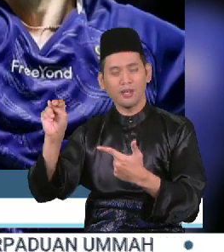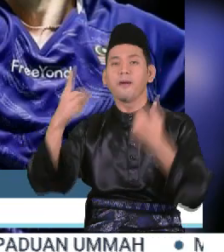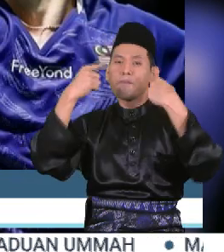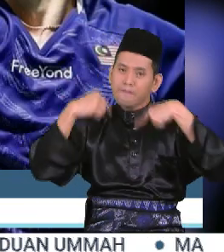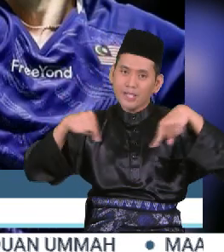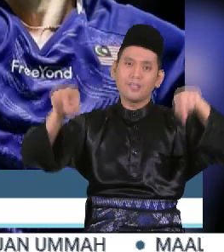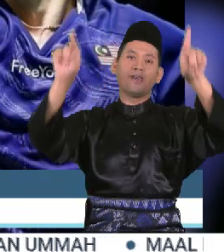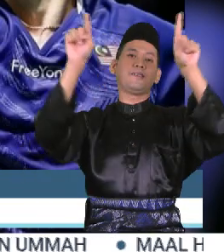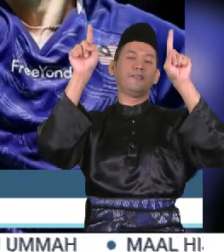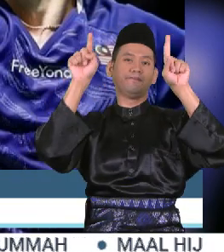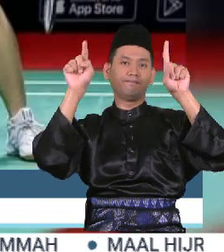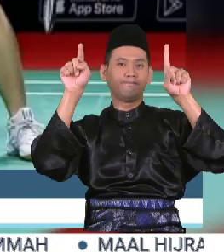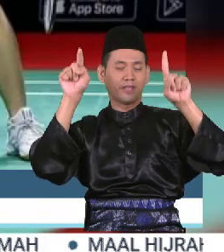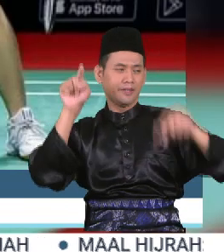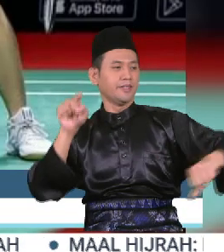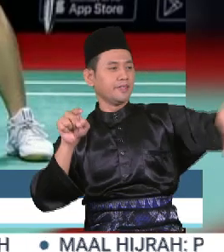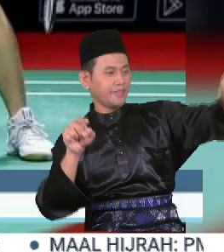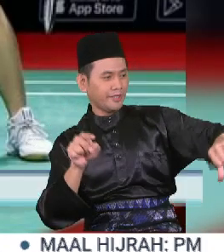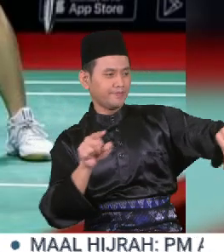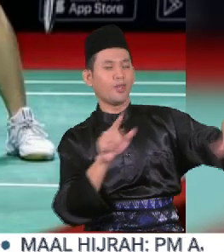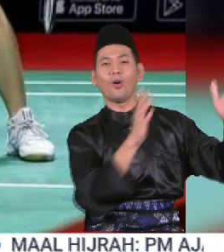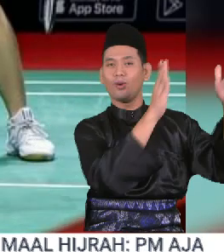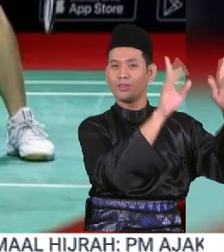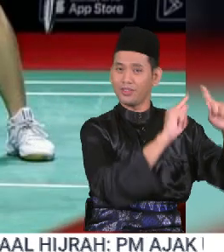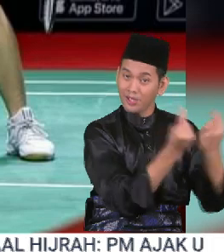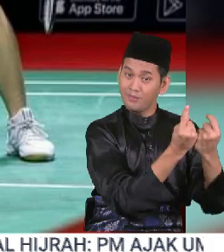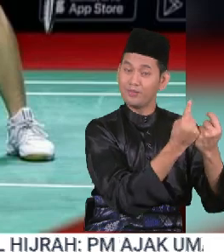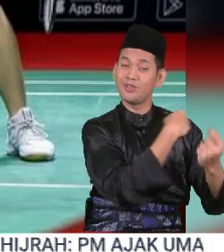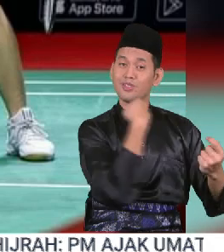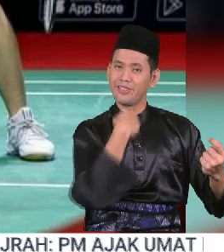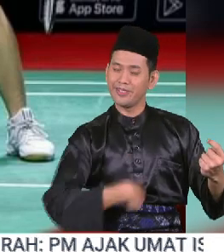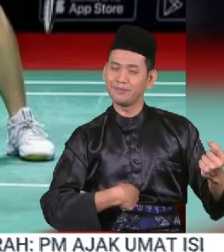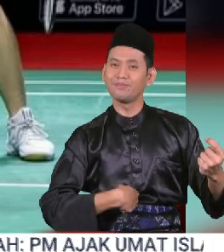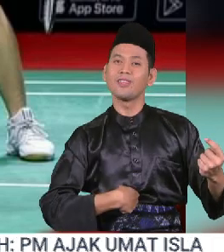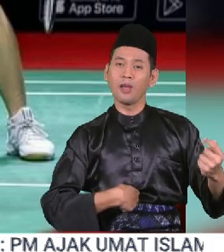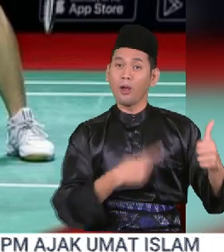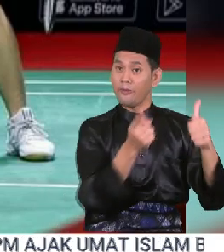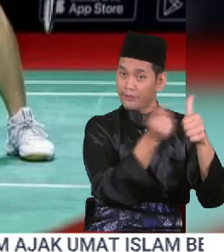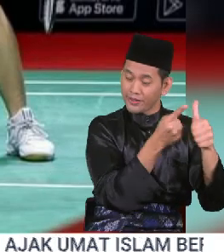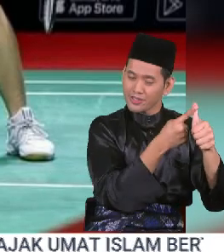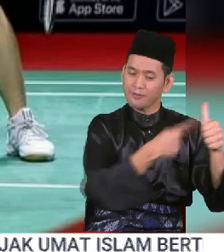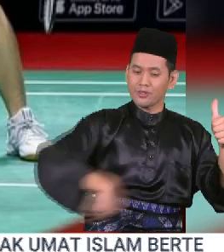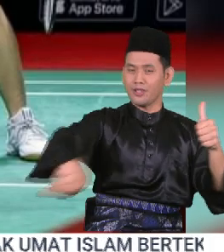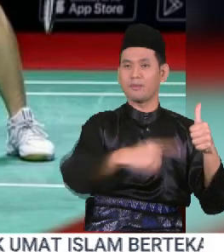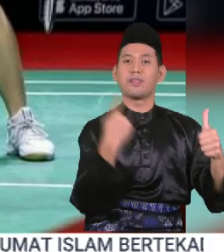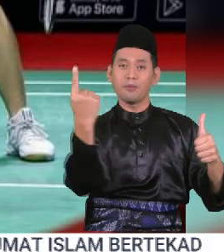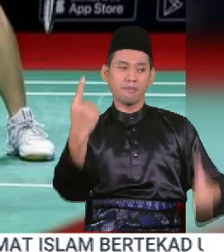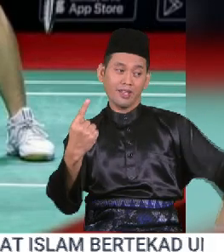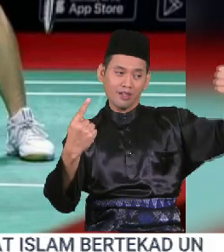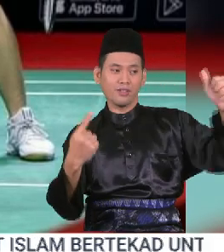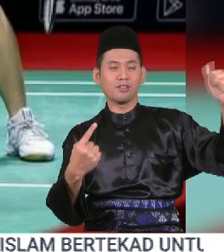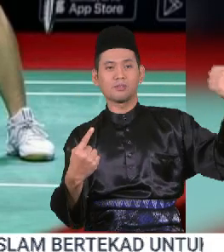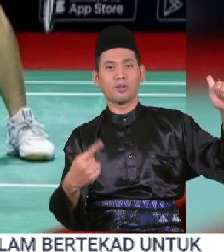berjaya menjinakkan gandingan China Ren Xiang Yu, Tan Qiang. Wakil China itu dilihat bermula garang di set pertama apabila menang